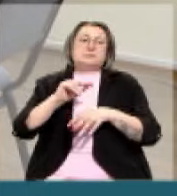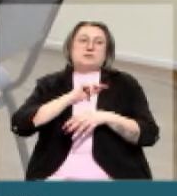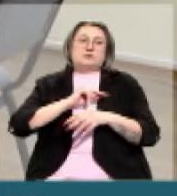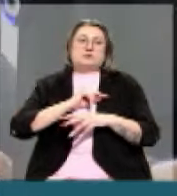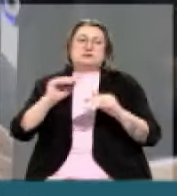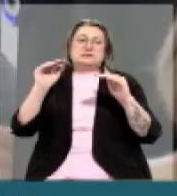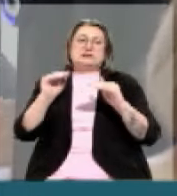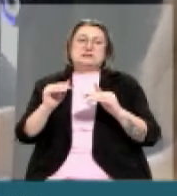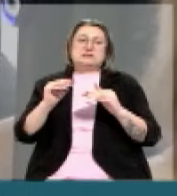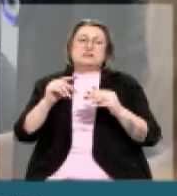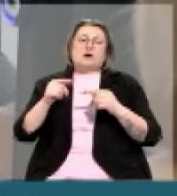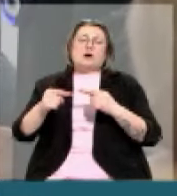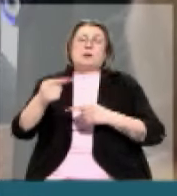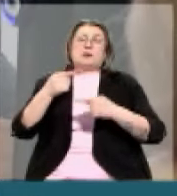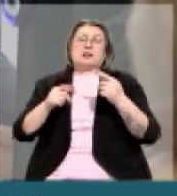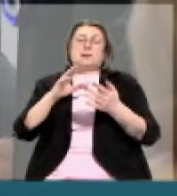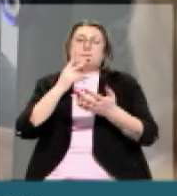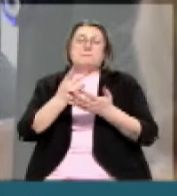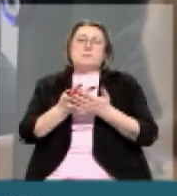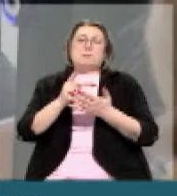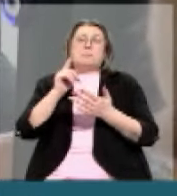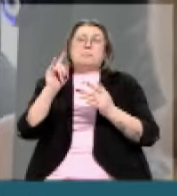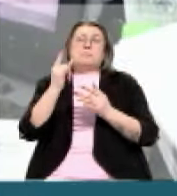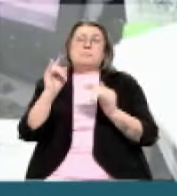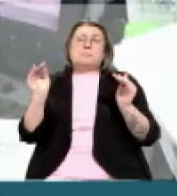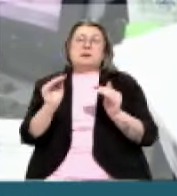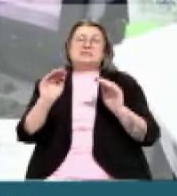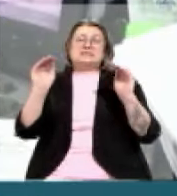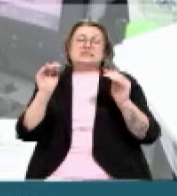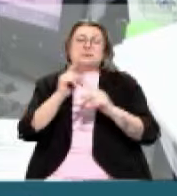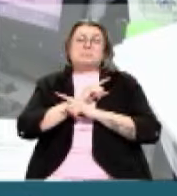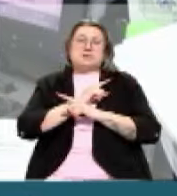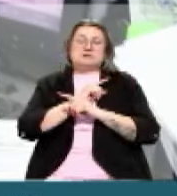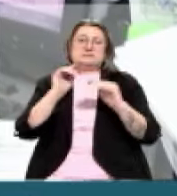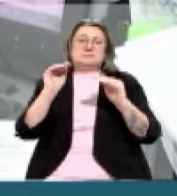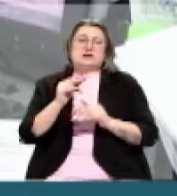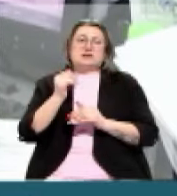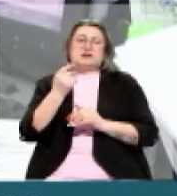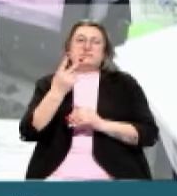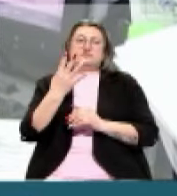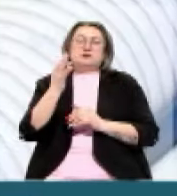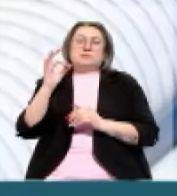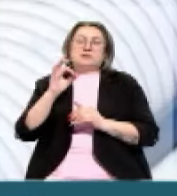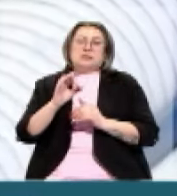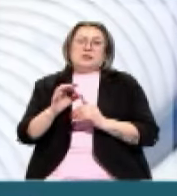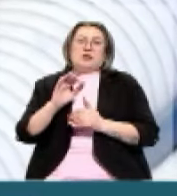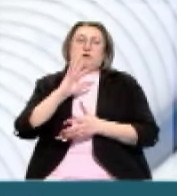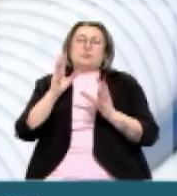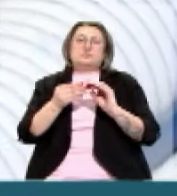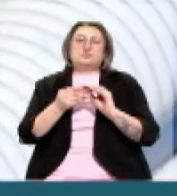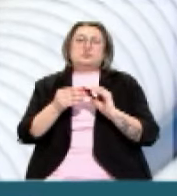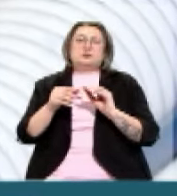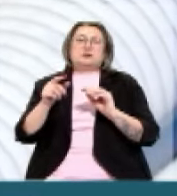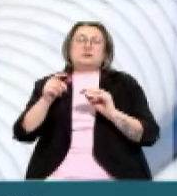көрсеткіштер едәуір төмендеген. Нәресте өлімі 24,14%, жалпы өлім жітін 5,7%, қан айналымы жүйесі ауруларынан болған қайғылы